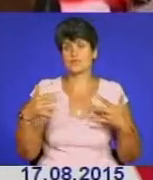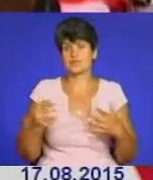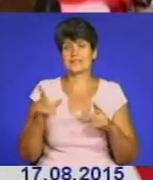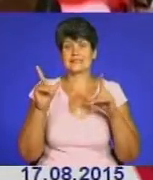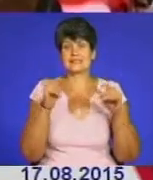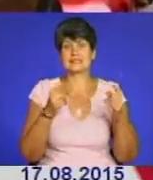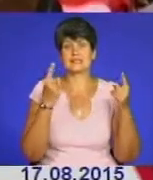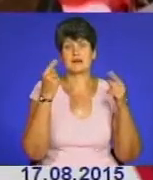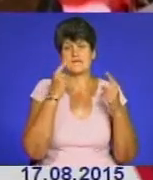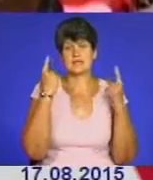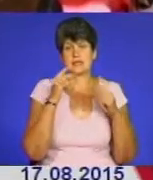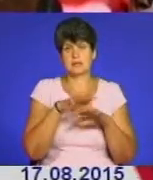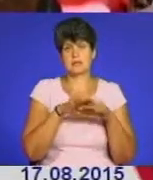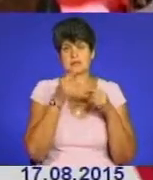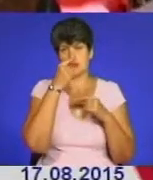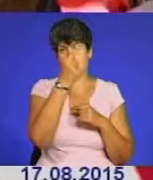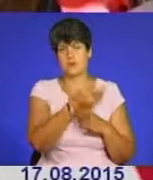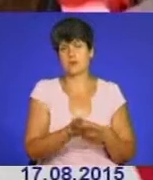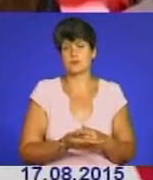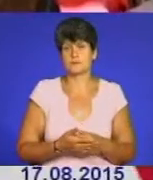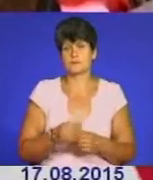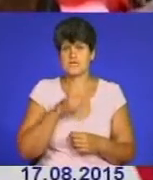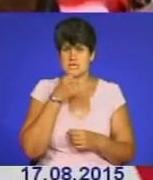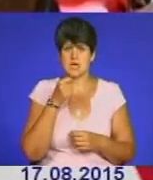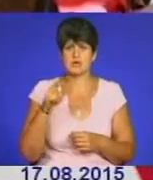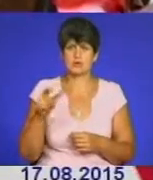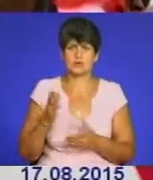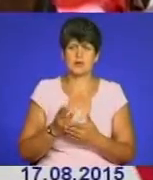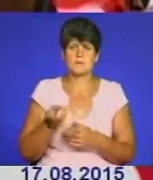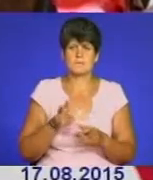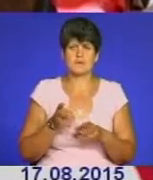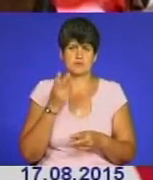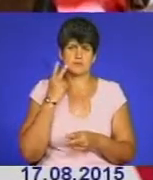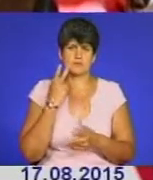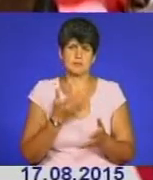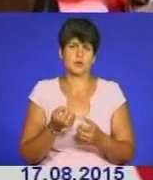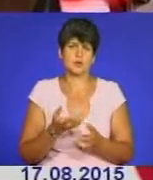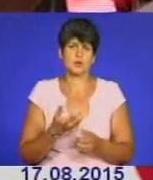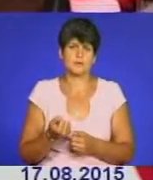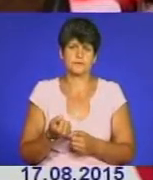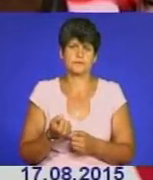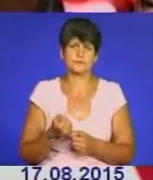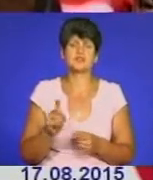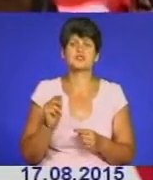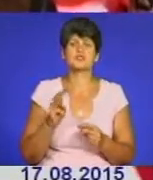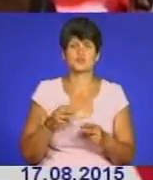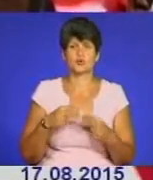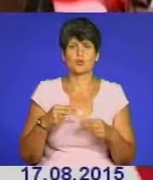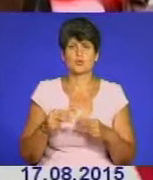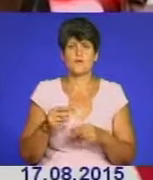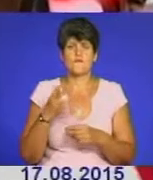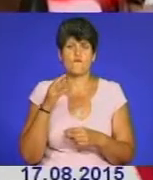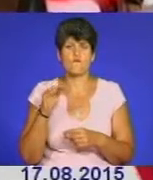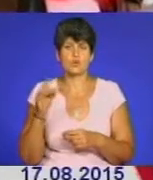великий базар дуже далеко. Старші люди є, що приходять, зараз беруть. Розкажіть, чим ви торгуєте і чий дату? Фрукти, овочі.